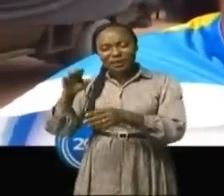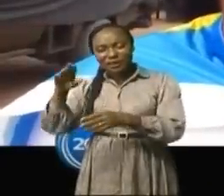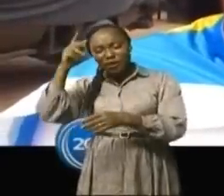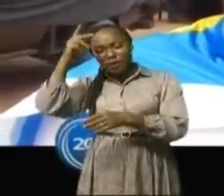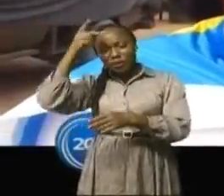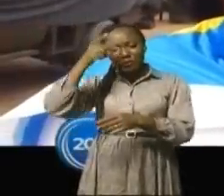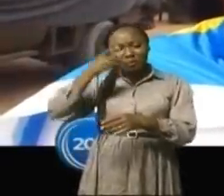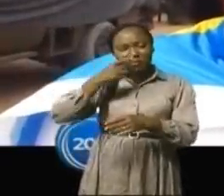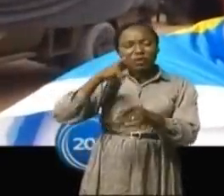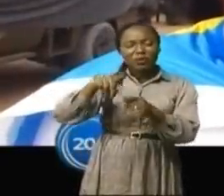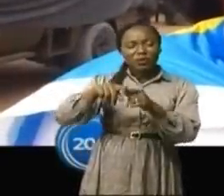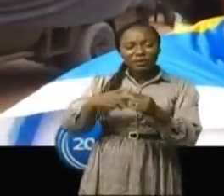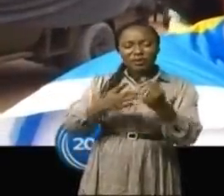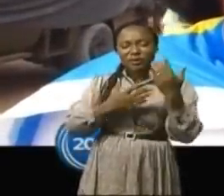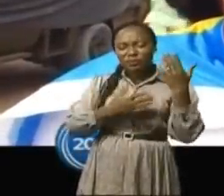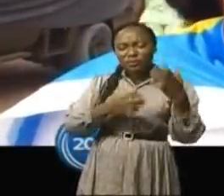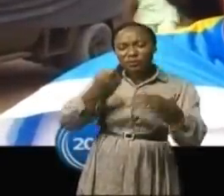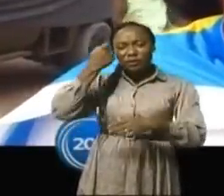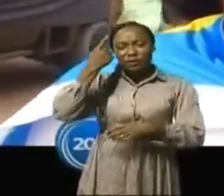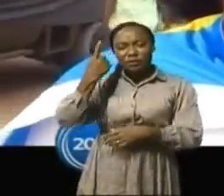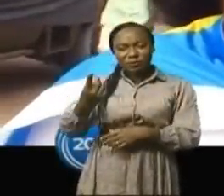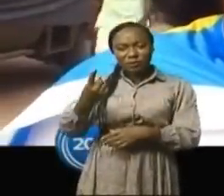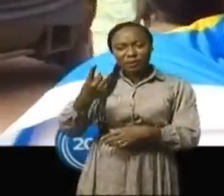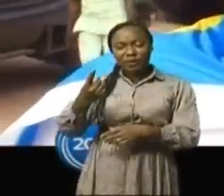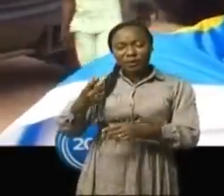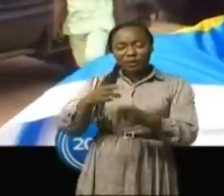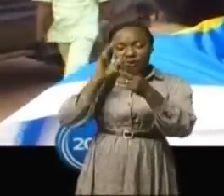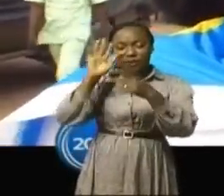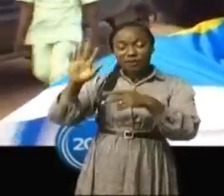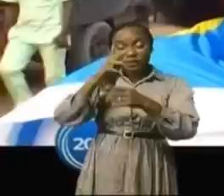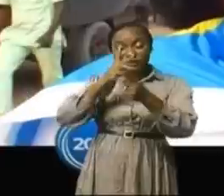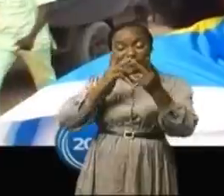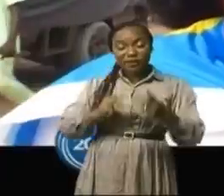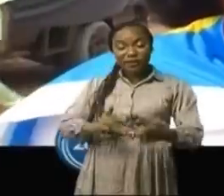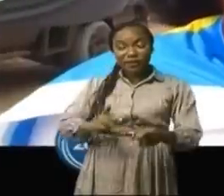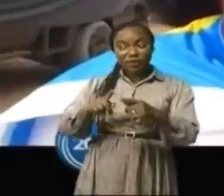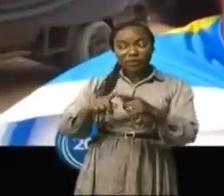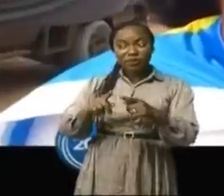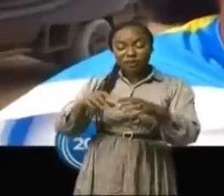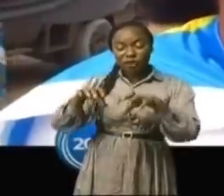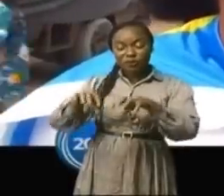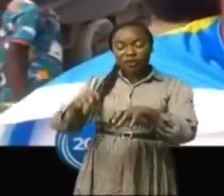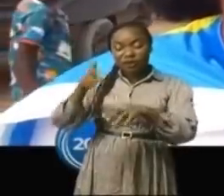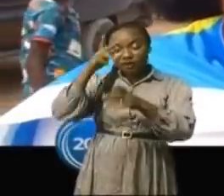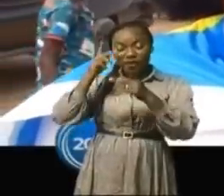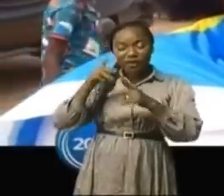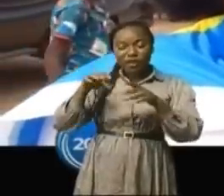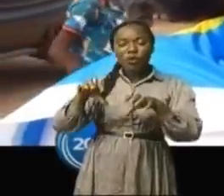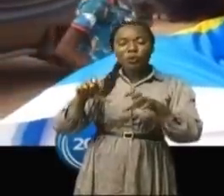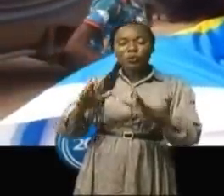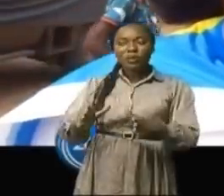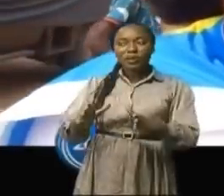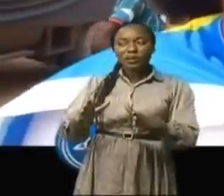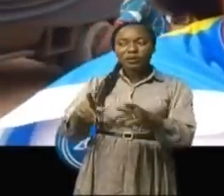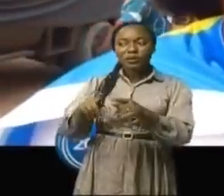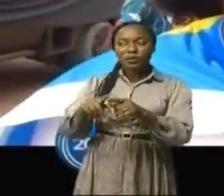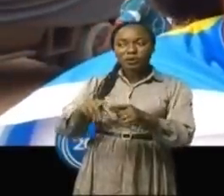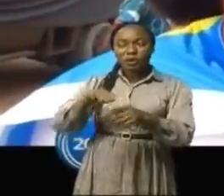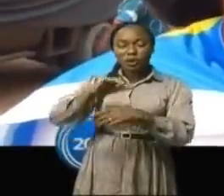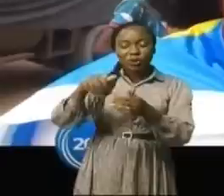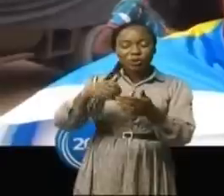il est aussi important de comprendre que ces valeurs, très souvent, sont des valeurs aussi congolaises et panafricaines que